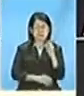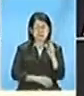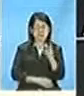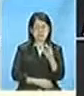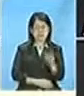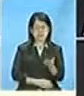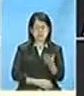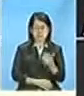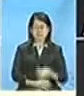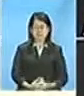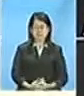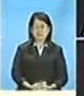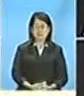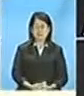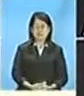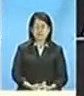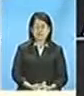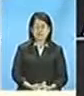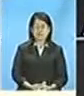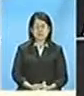ค่ะ